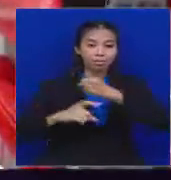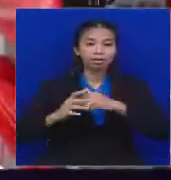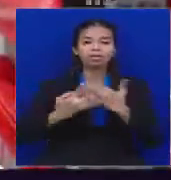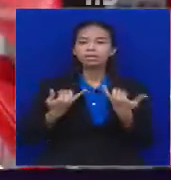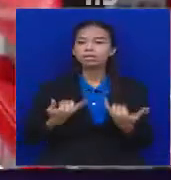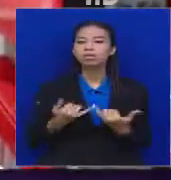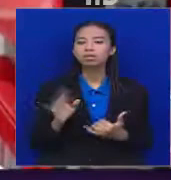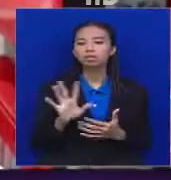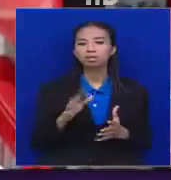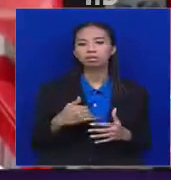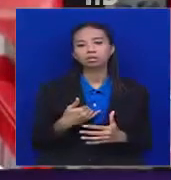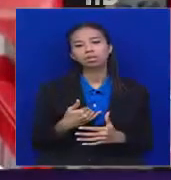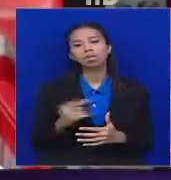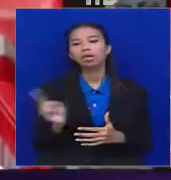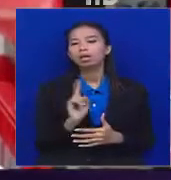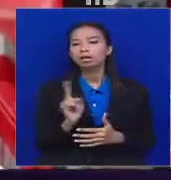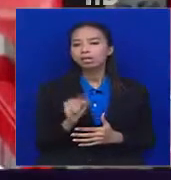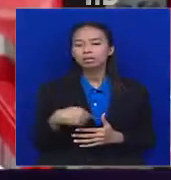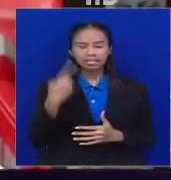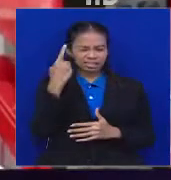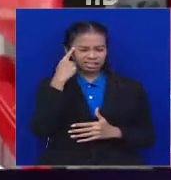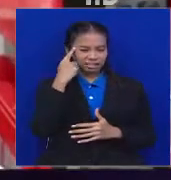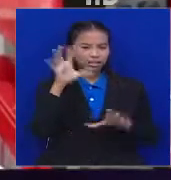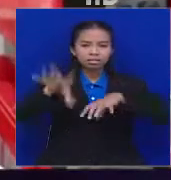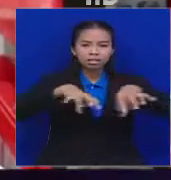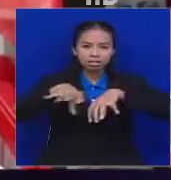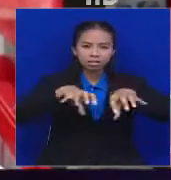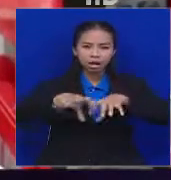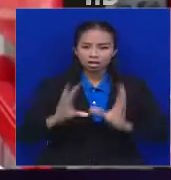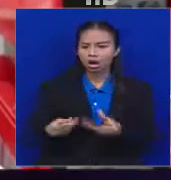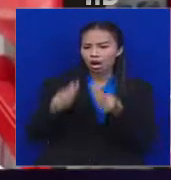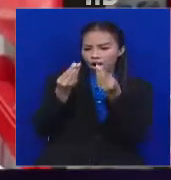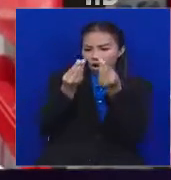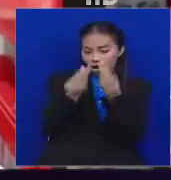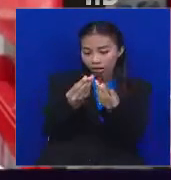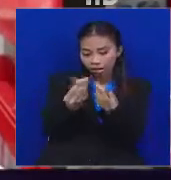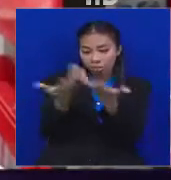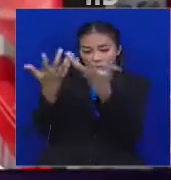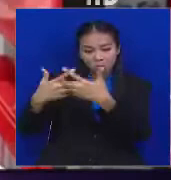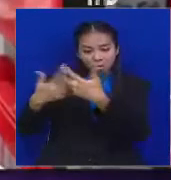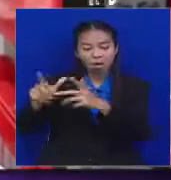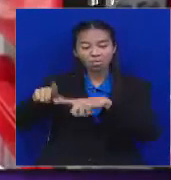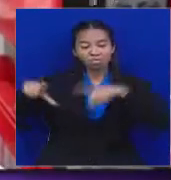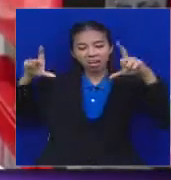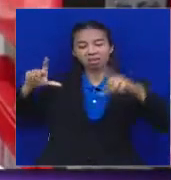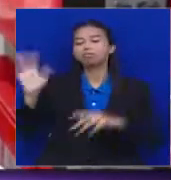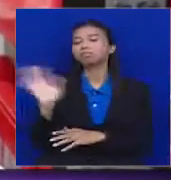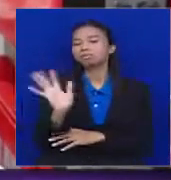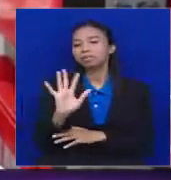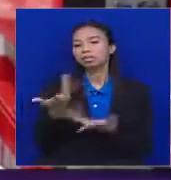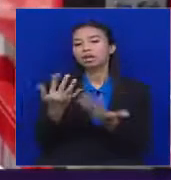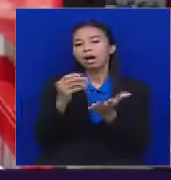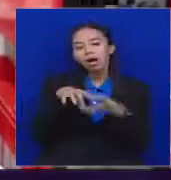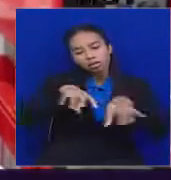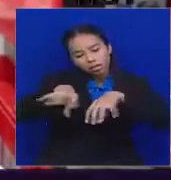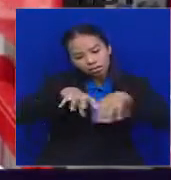คุณผู้ชมครับสำหรับงานนี้ต้องบอกเลยนะครับว่าไม่ใช่จัดขึ้นเพื่อผู้ประกอบการรายใหญ่นะครับแต่ตรงกันข้ามเลยนะครับงานนี้นะครับจัดขึ้นเพื่อผู้ประกอบการรายเ